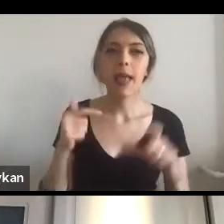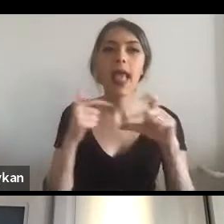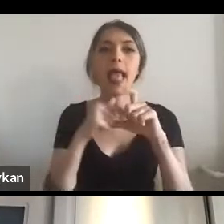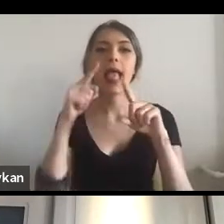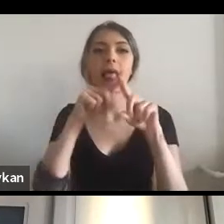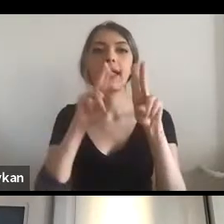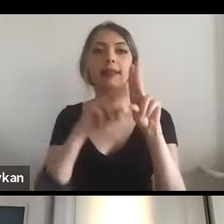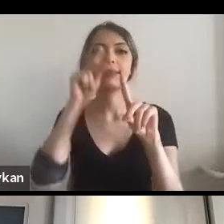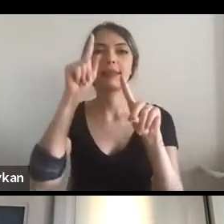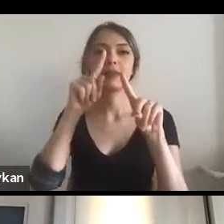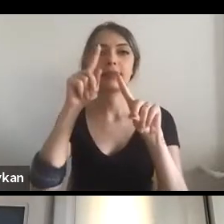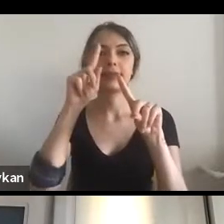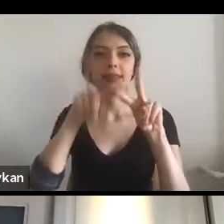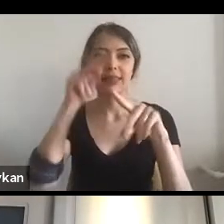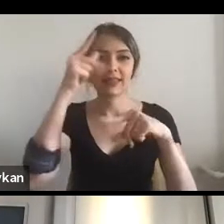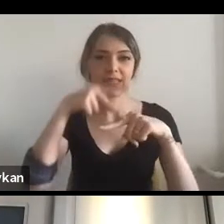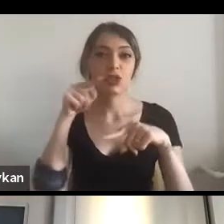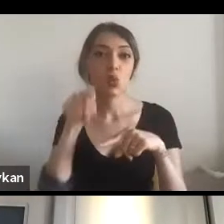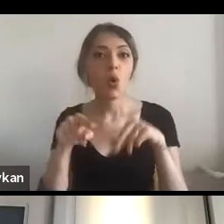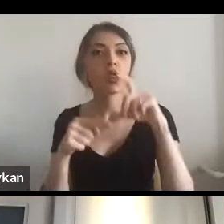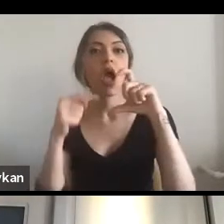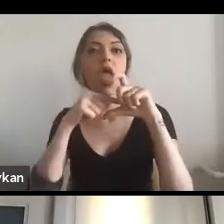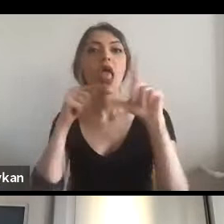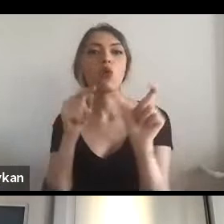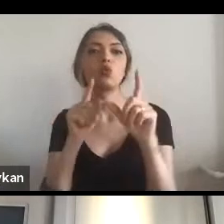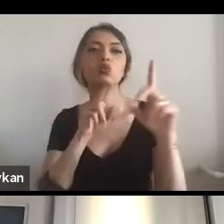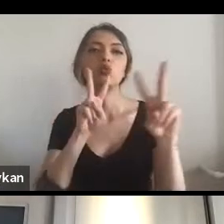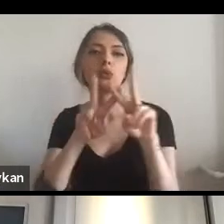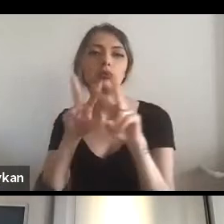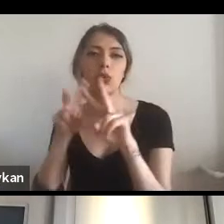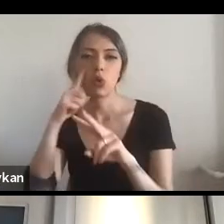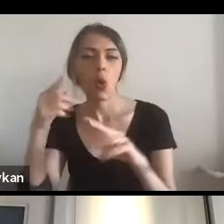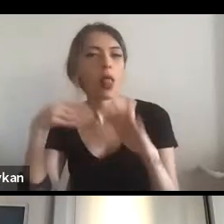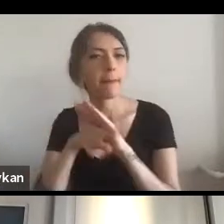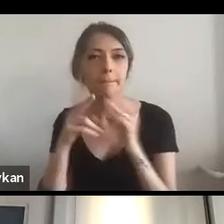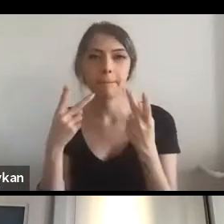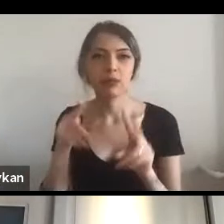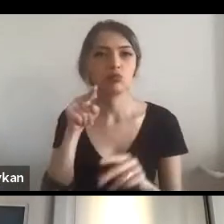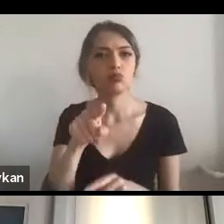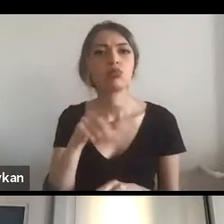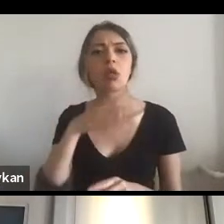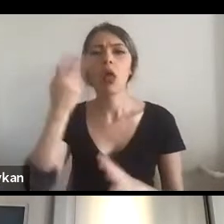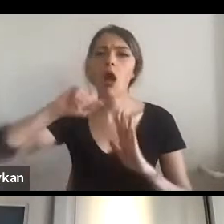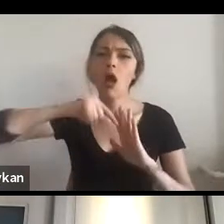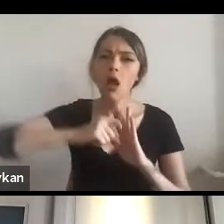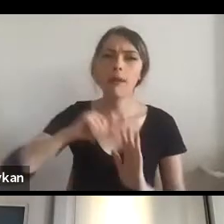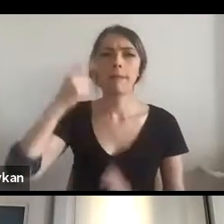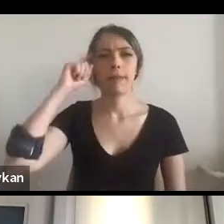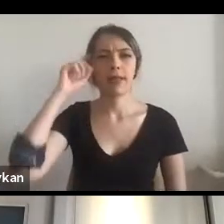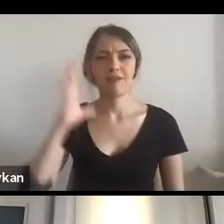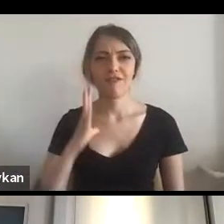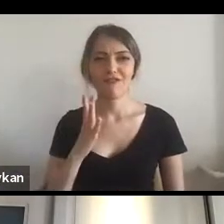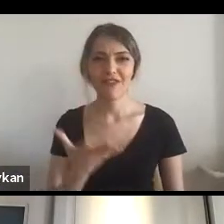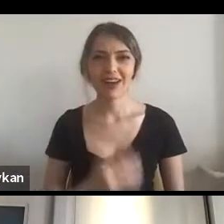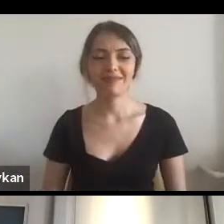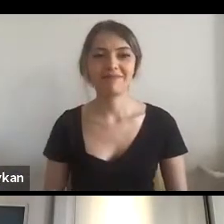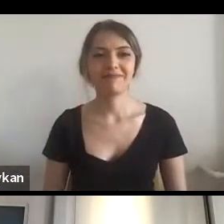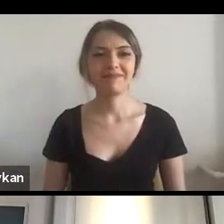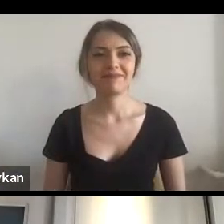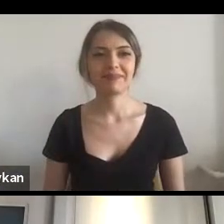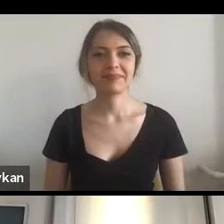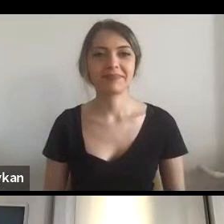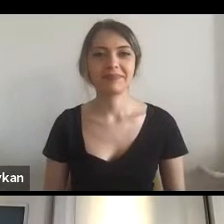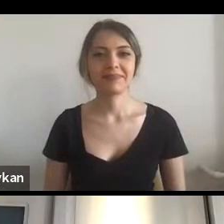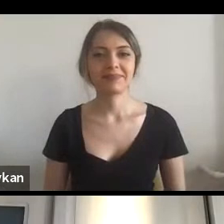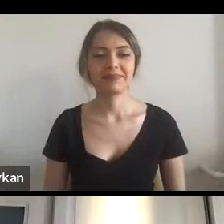etkiniz.eu adresine, web sitesine girerseniz burada daha ayrıntılı bilgilere de